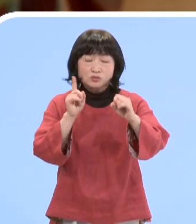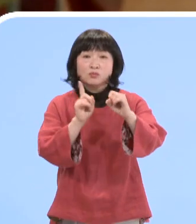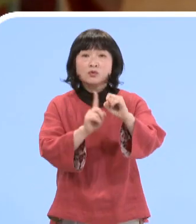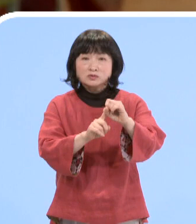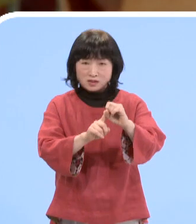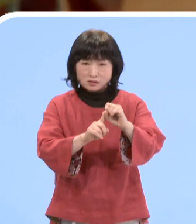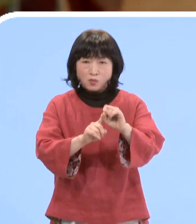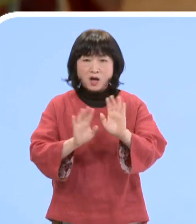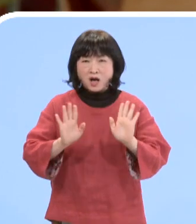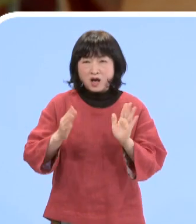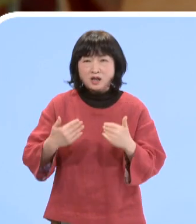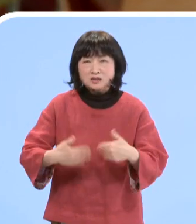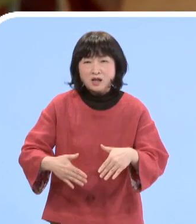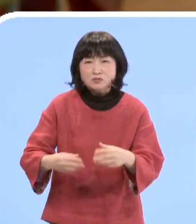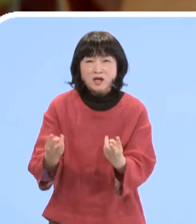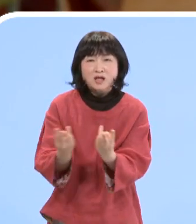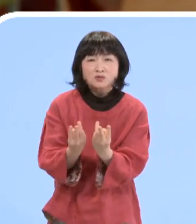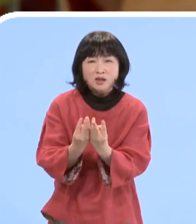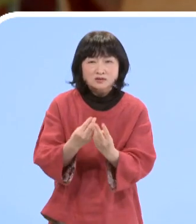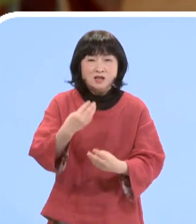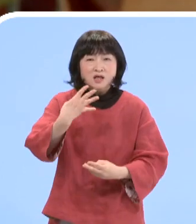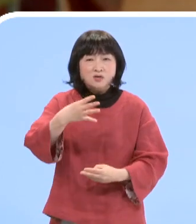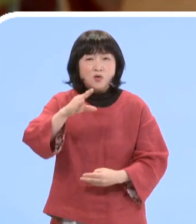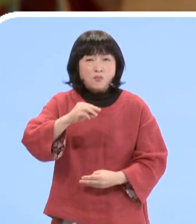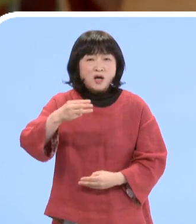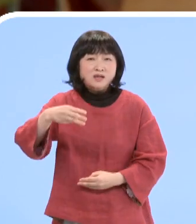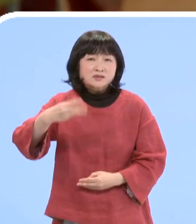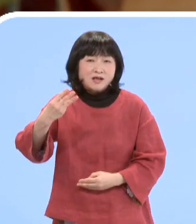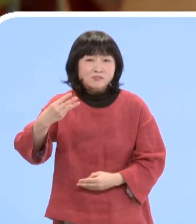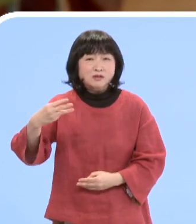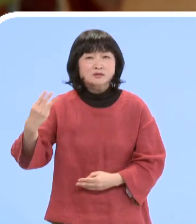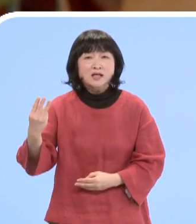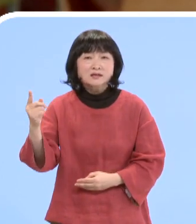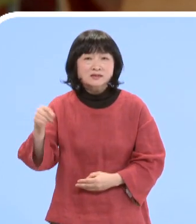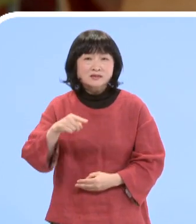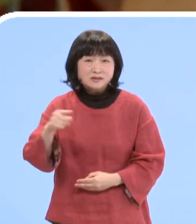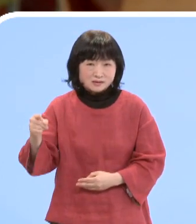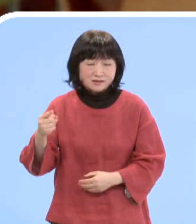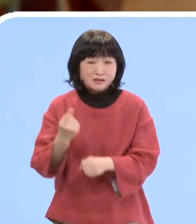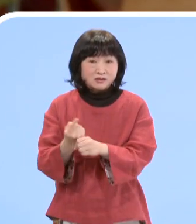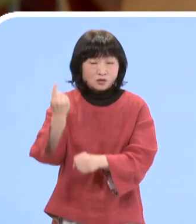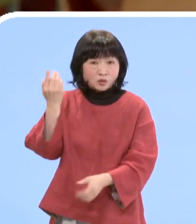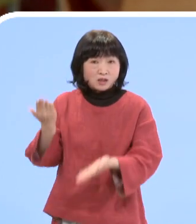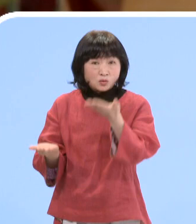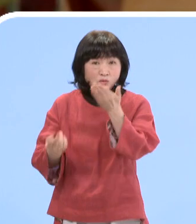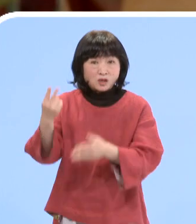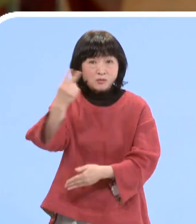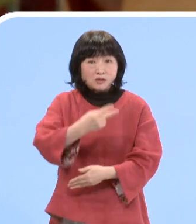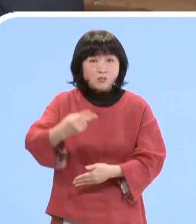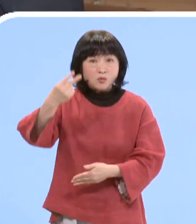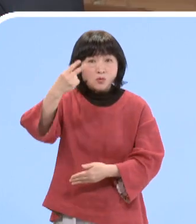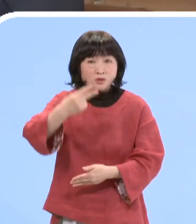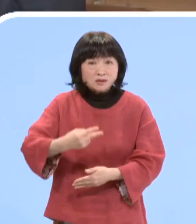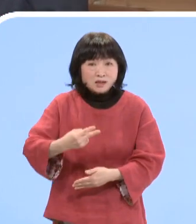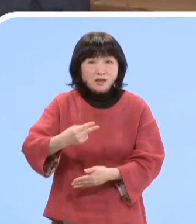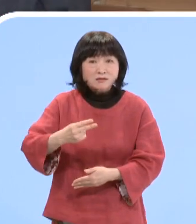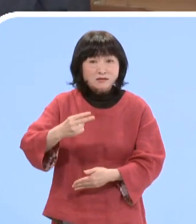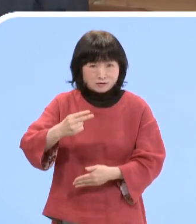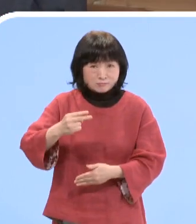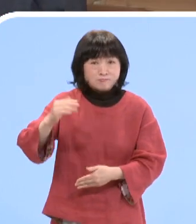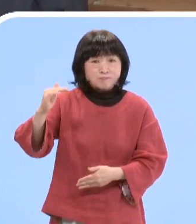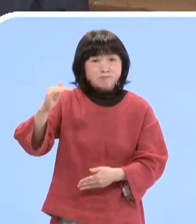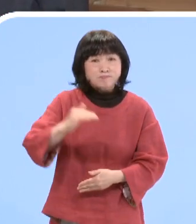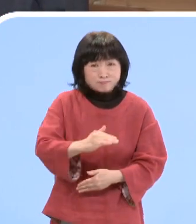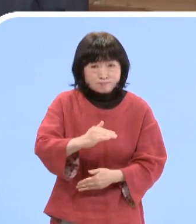ね4万303人になっちゃったんです、 はい、 で前年より約2000人減ってるんですね。だからもしかす